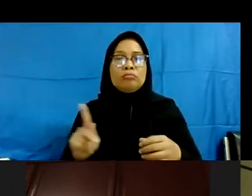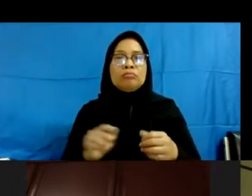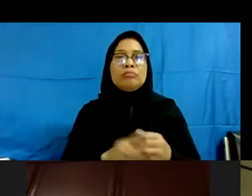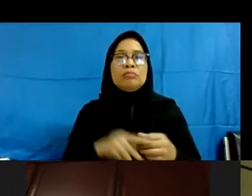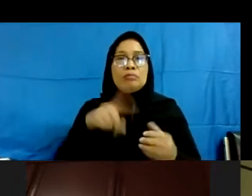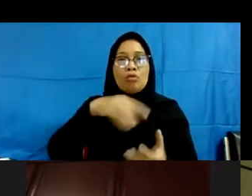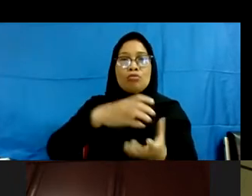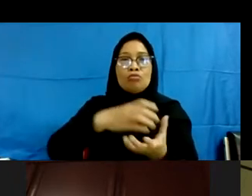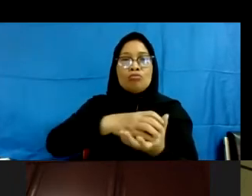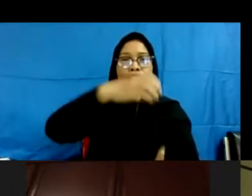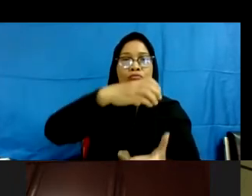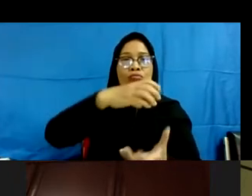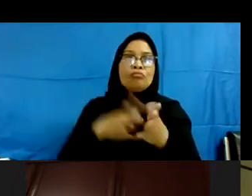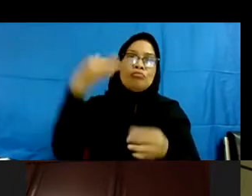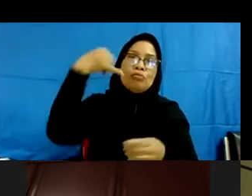kita isi